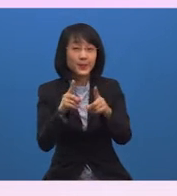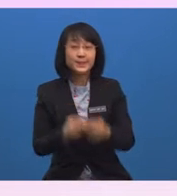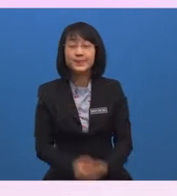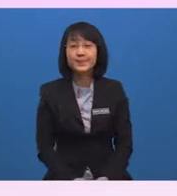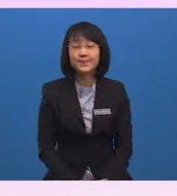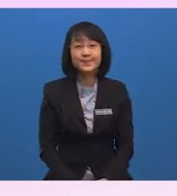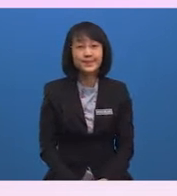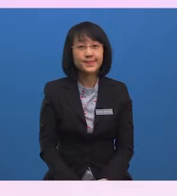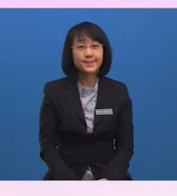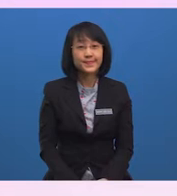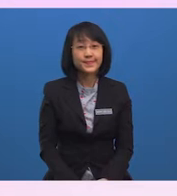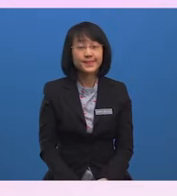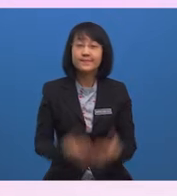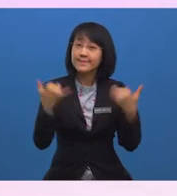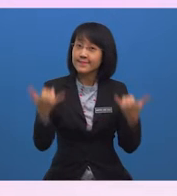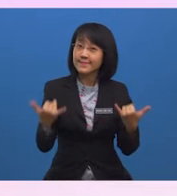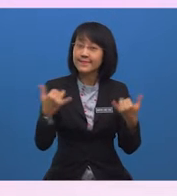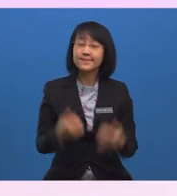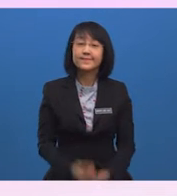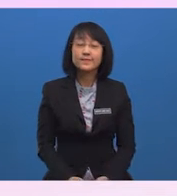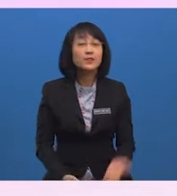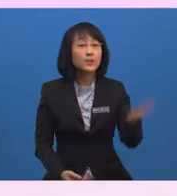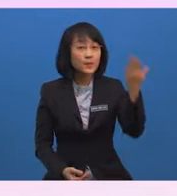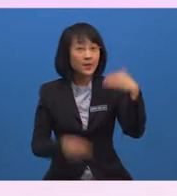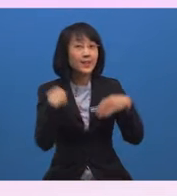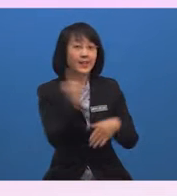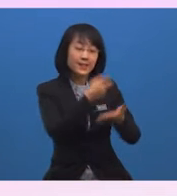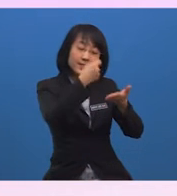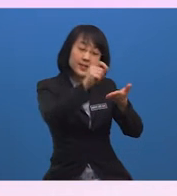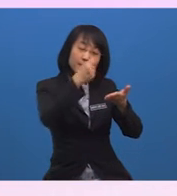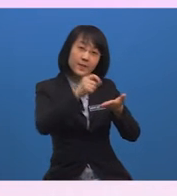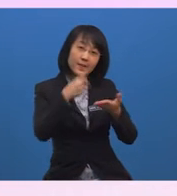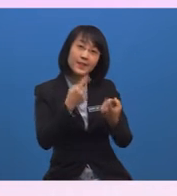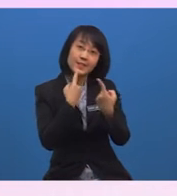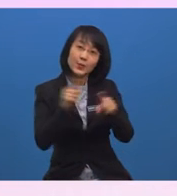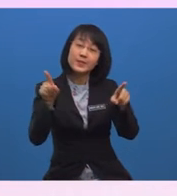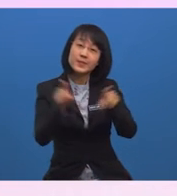beri. Sekarang, mari kita semak jawapan sama-sama.